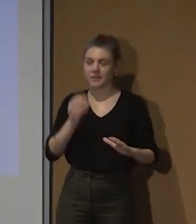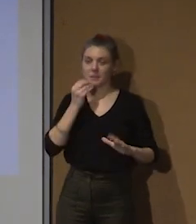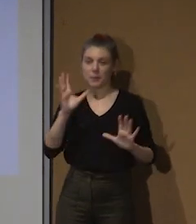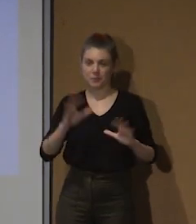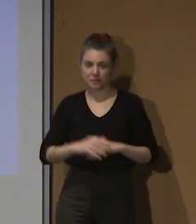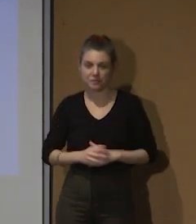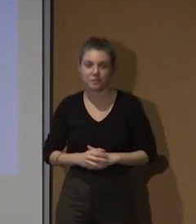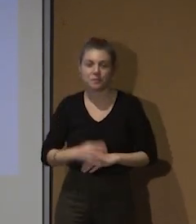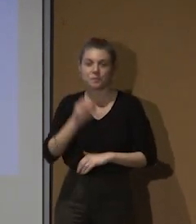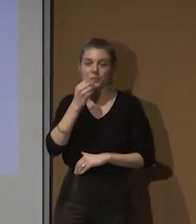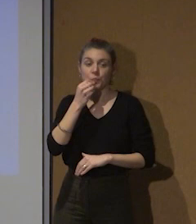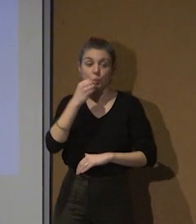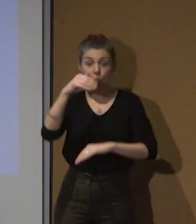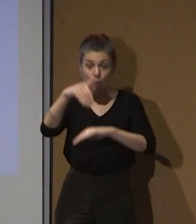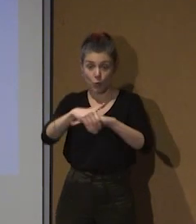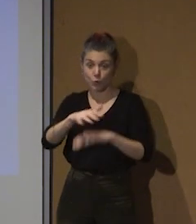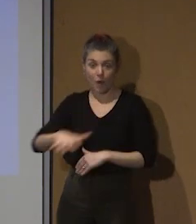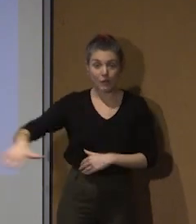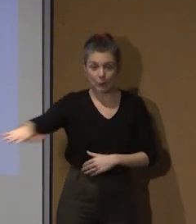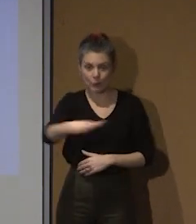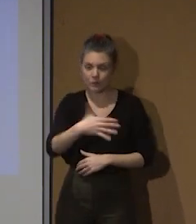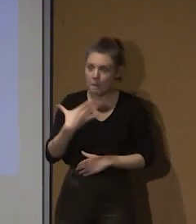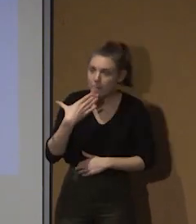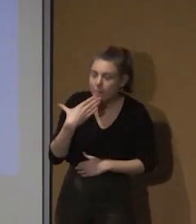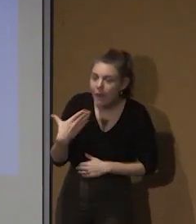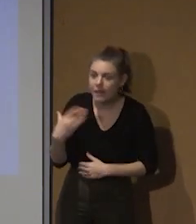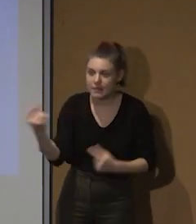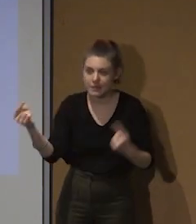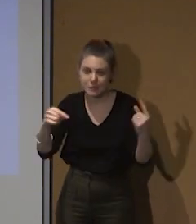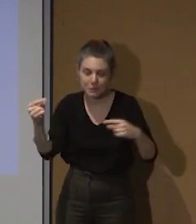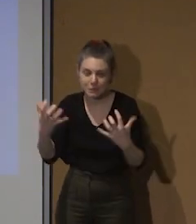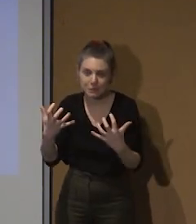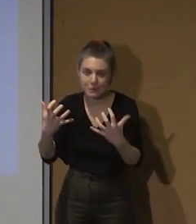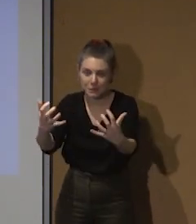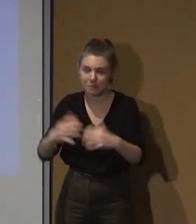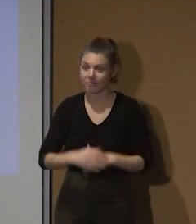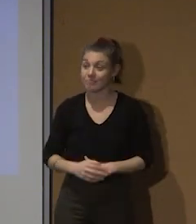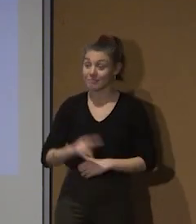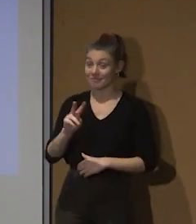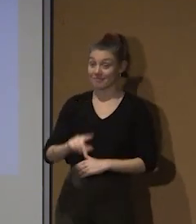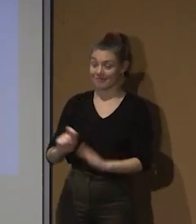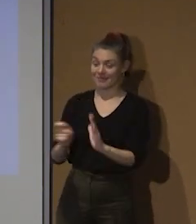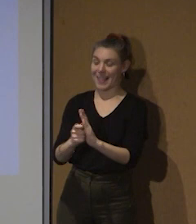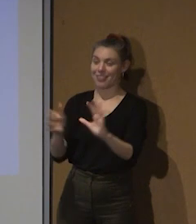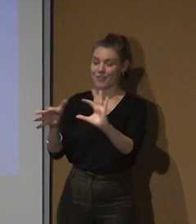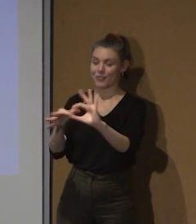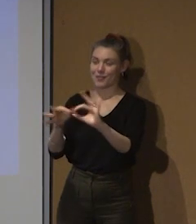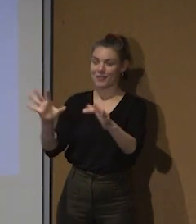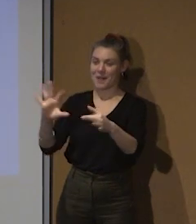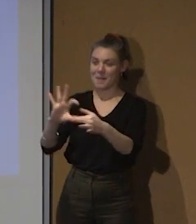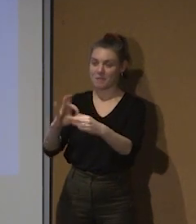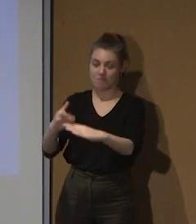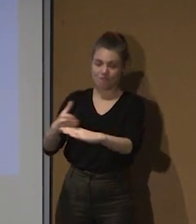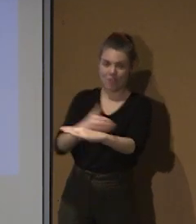c'est bon. Il était en mute. Merci d'être venus si nombreux. Juste avant l'ouverture des Jeux Olympiques, ça a été une bonne idée. Et surtout,